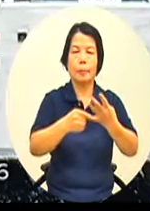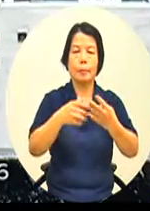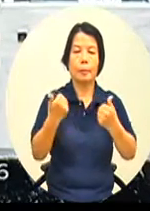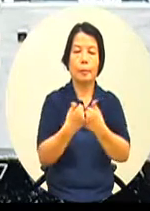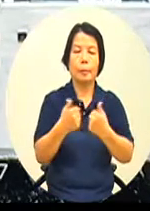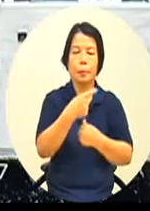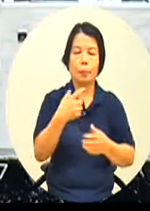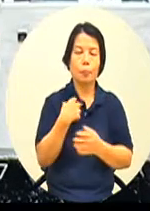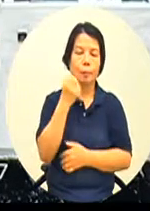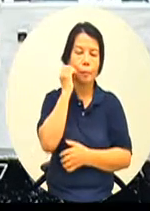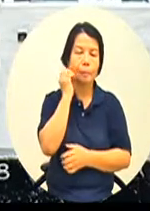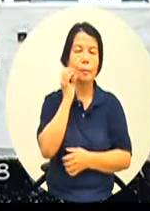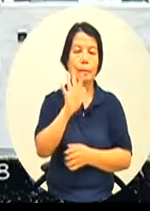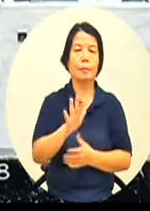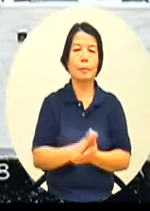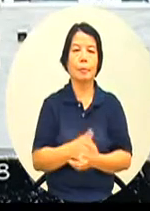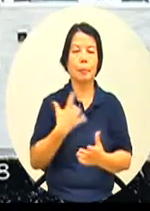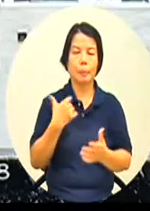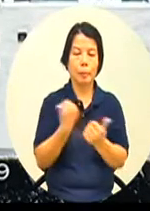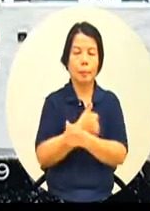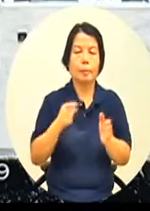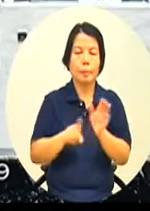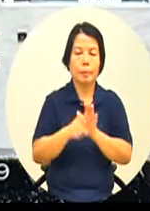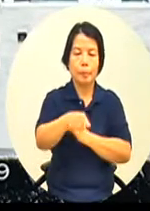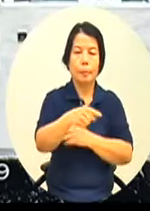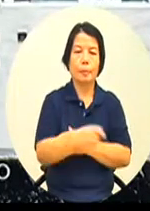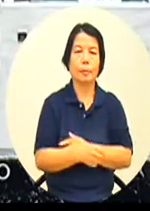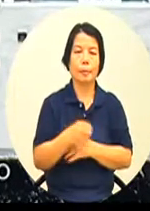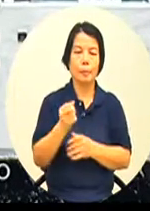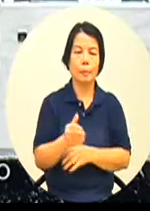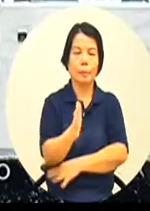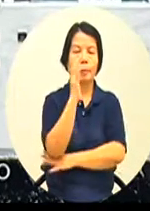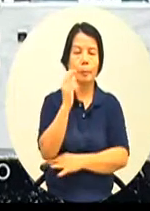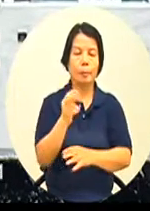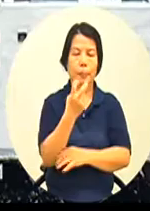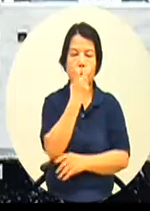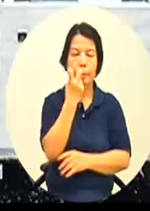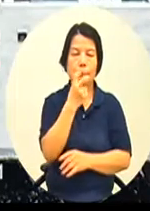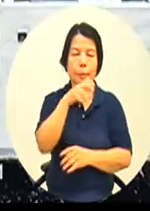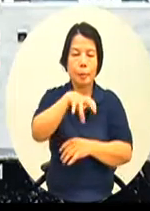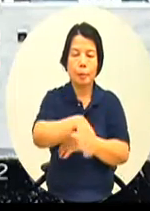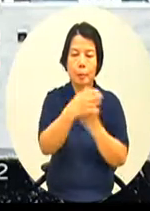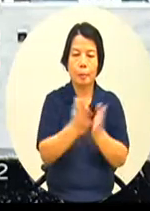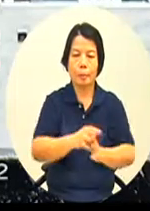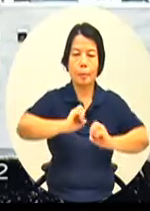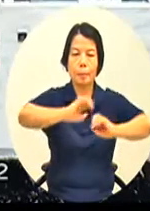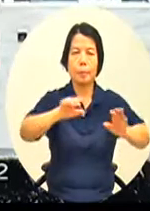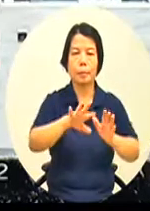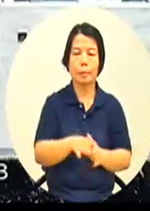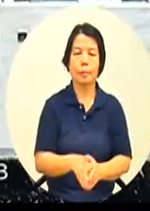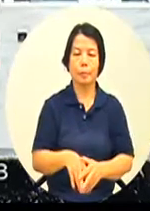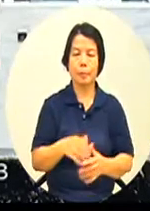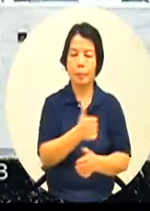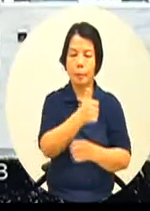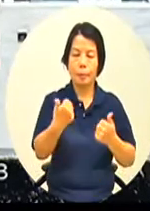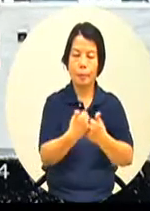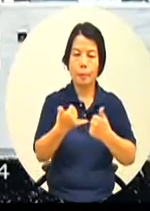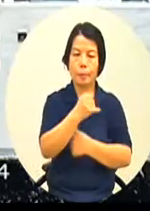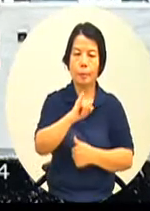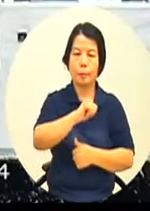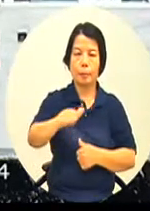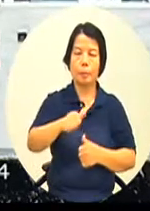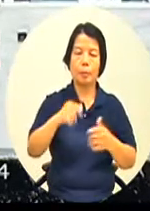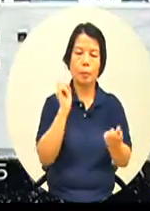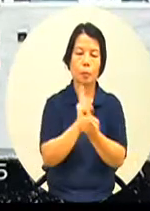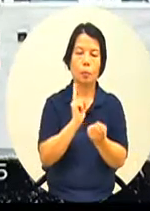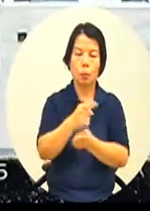有机会来代表政风处来提出业务报告，深感荣幸。同时向贵会所有的议员女士先生对于本